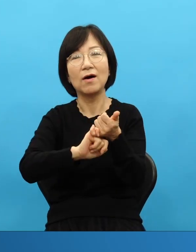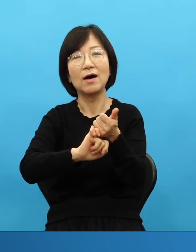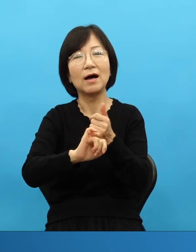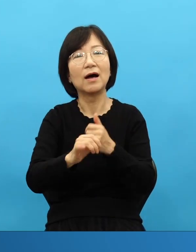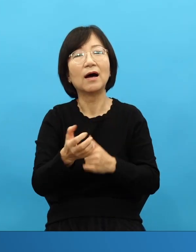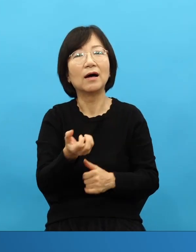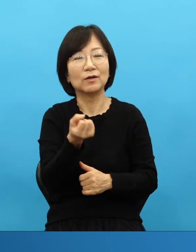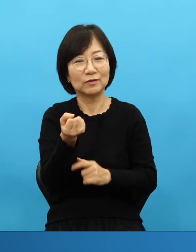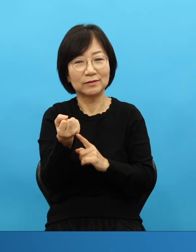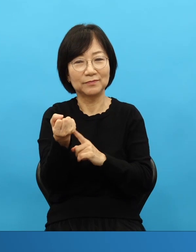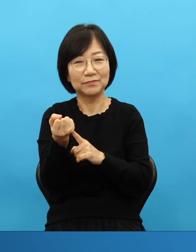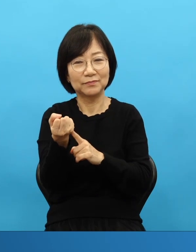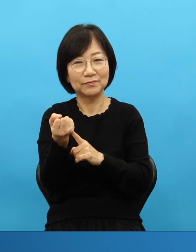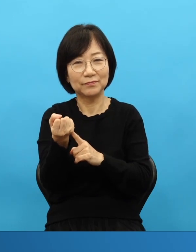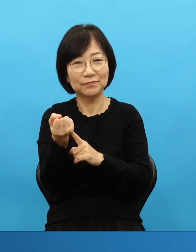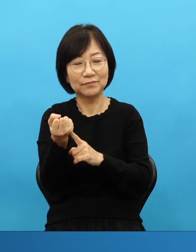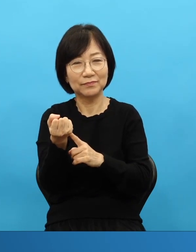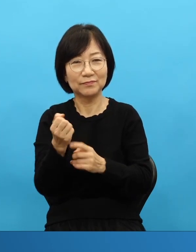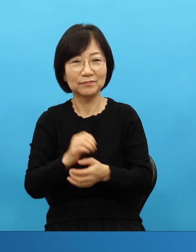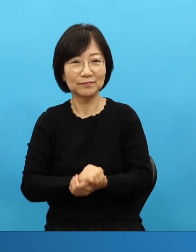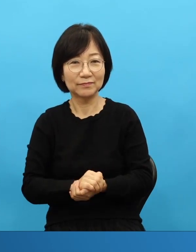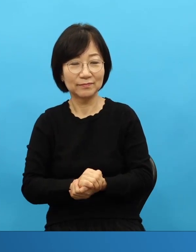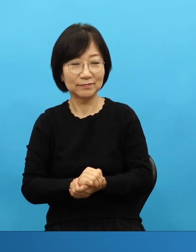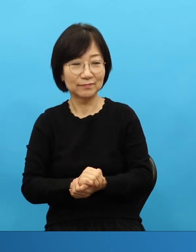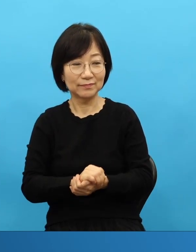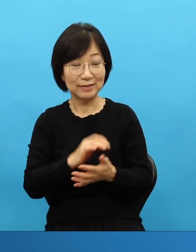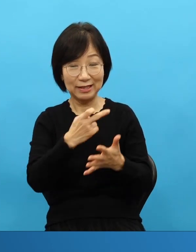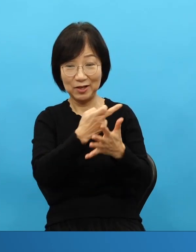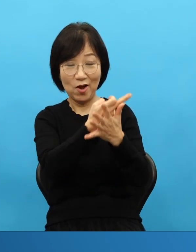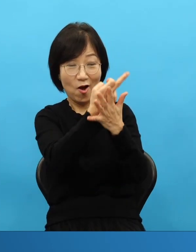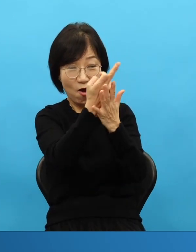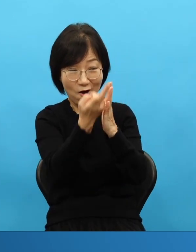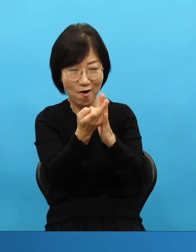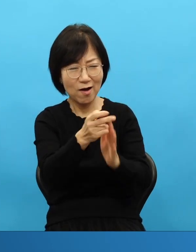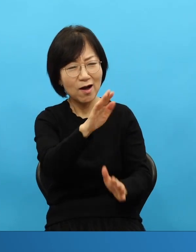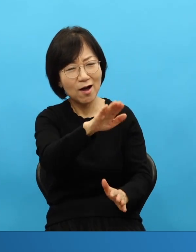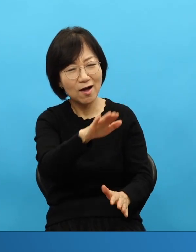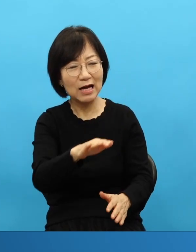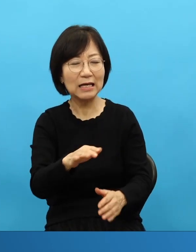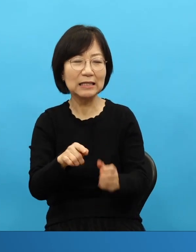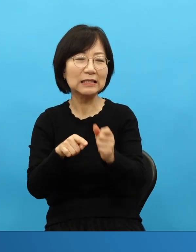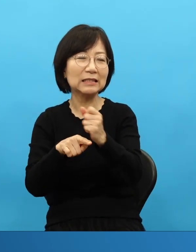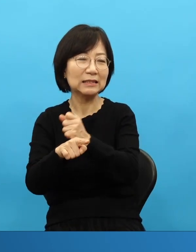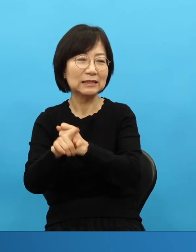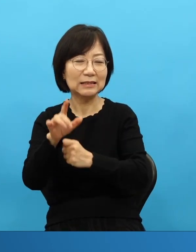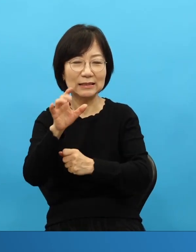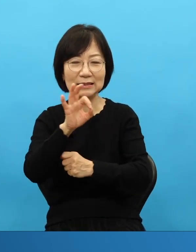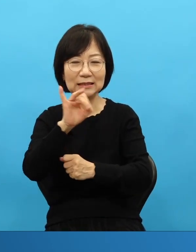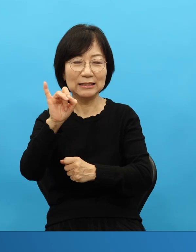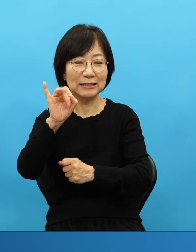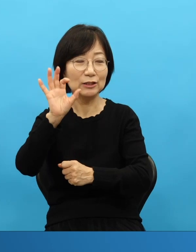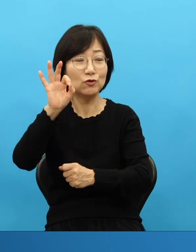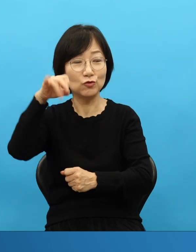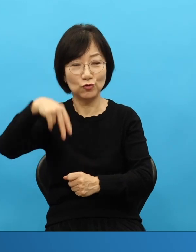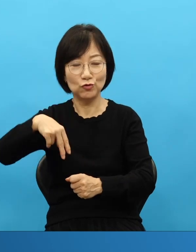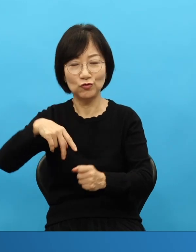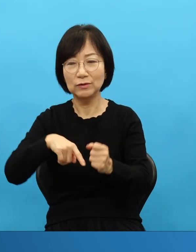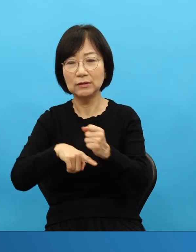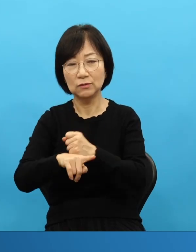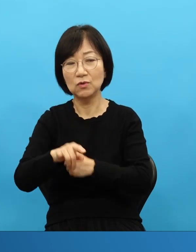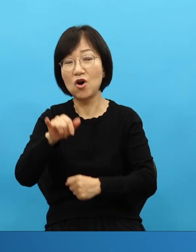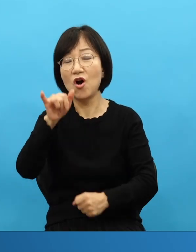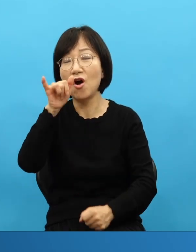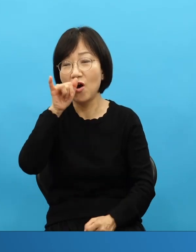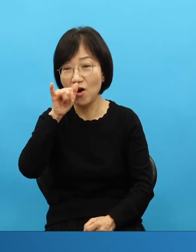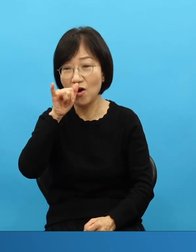correct. 형들에게는 이렇게 말했습니다. And he said this to his brothers. 왜 이유가 없겠습니까? Why would I not have a cause? 이유 있다고 말했어요. That he told them that he had